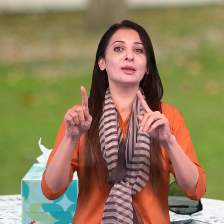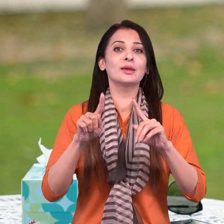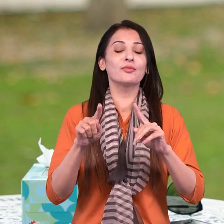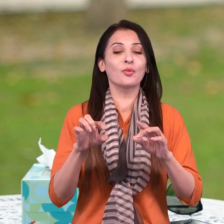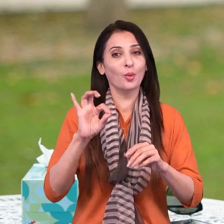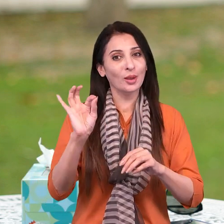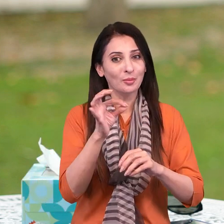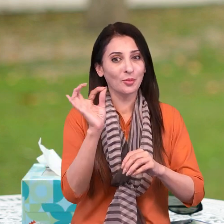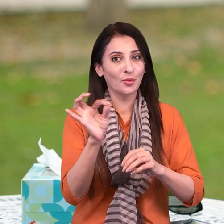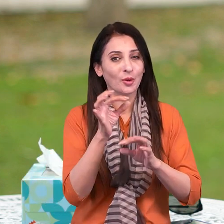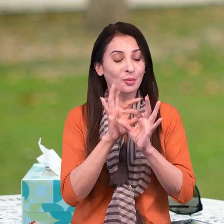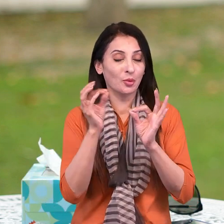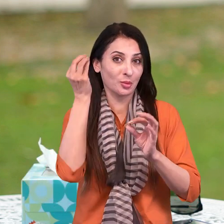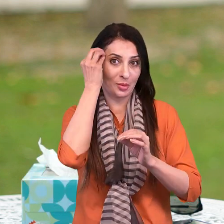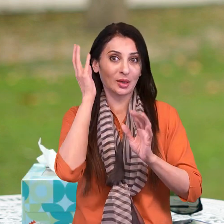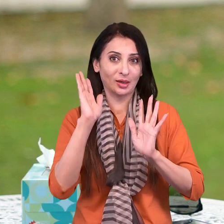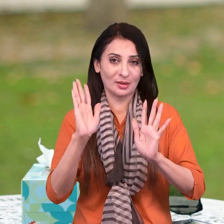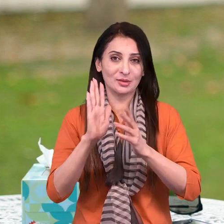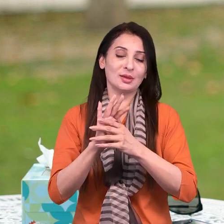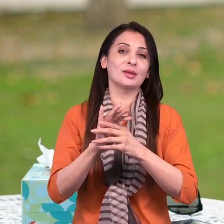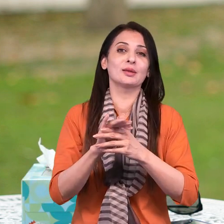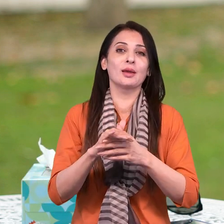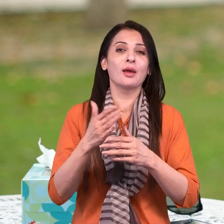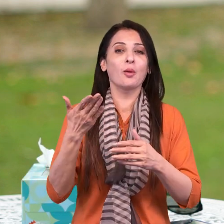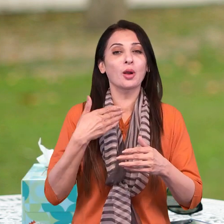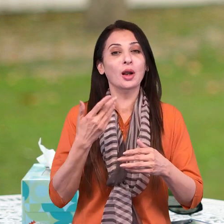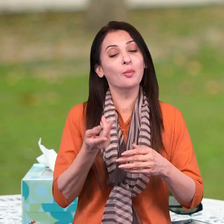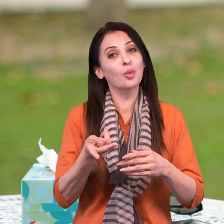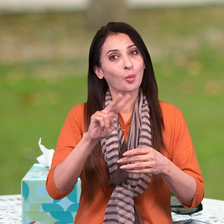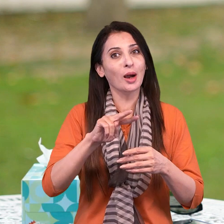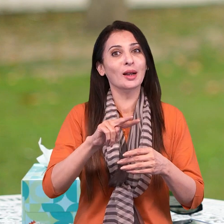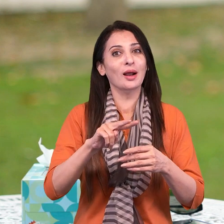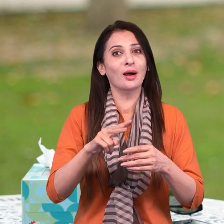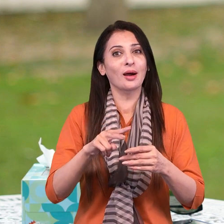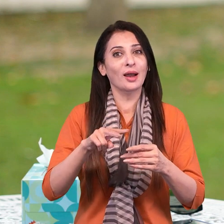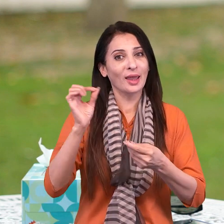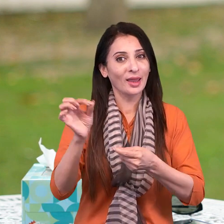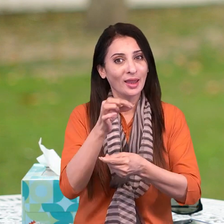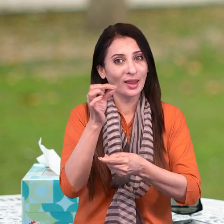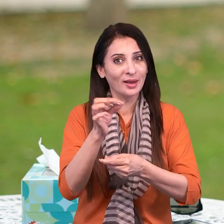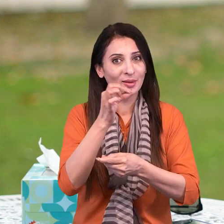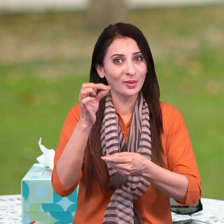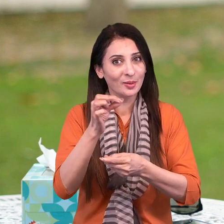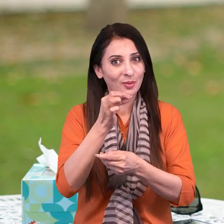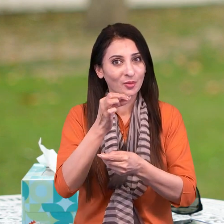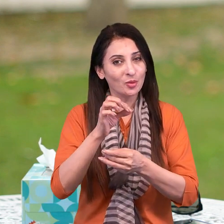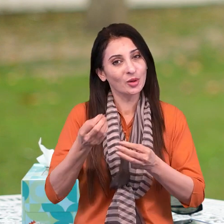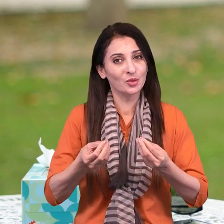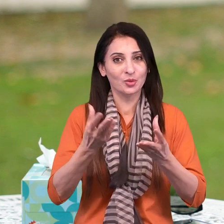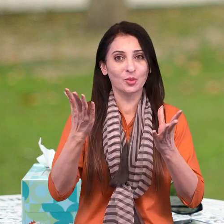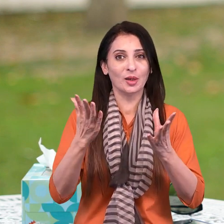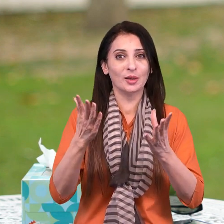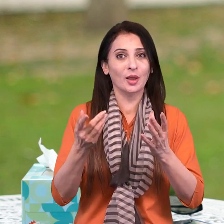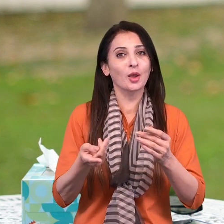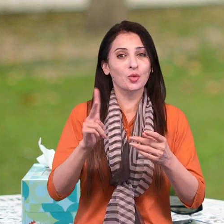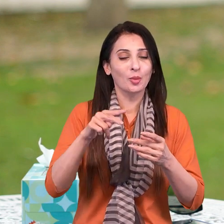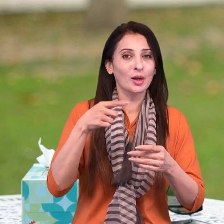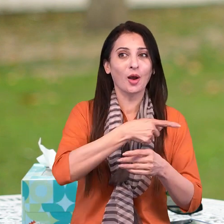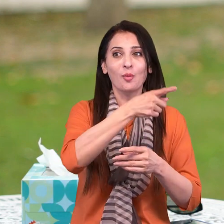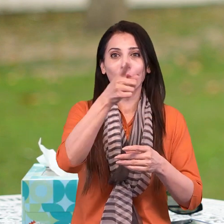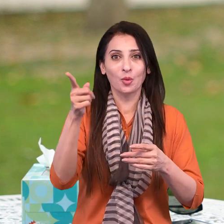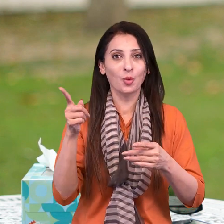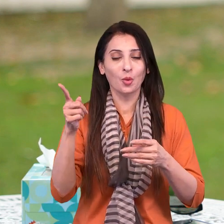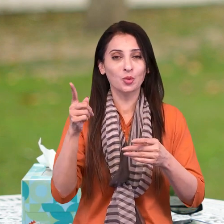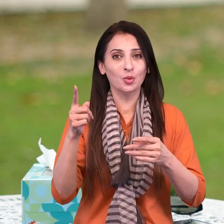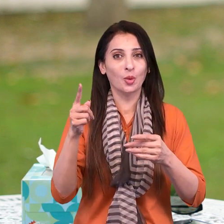ऑसम एट एम्ब्रॉयडरीज़ और अभी हम हैंड एम्ब्रॉयडरीज़ की तरफ बहुत ज़्यादा आ रहे हैं। Again, we are approaching some people, some women